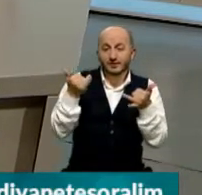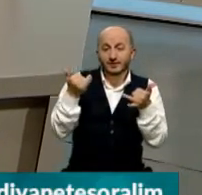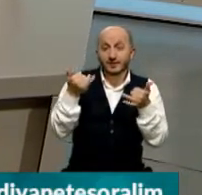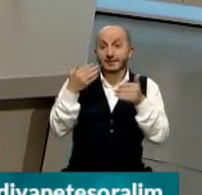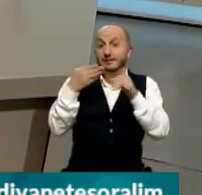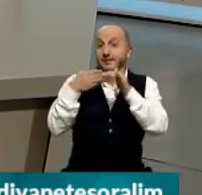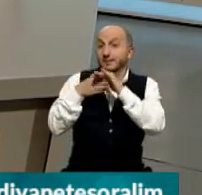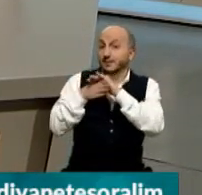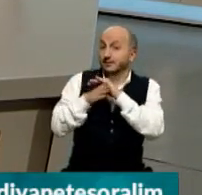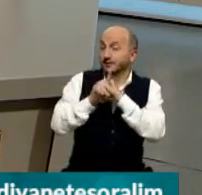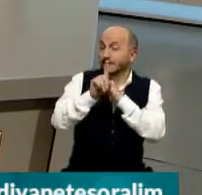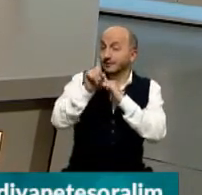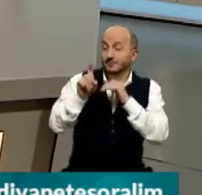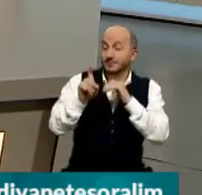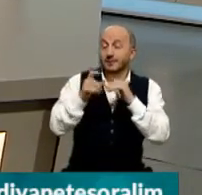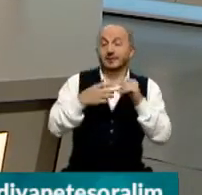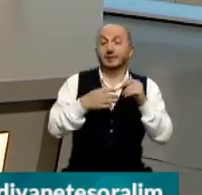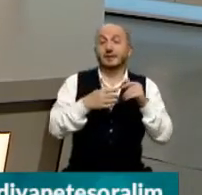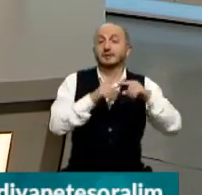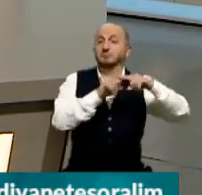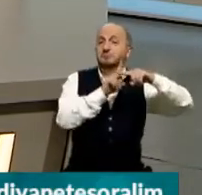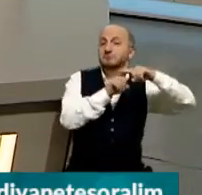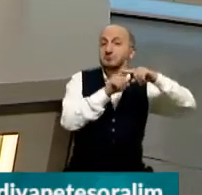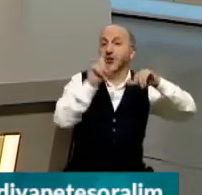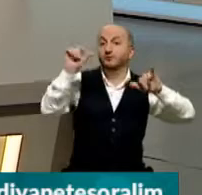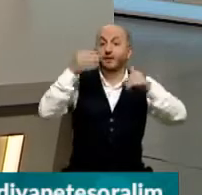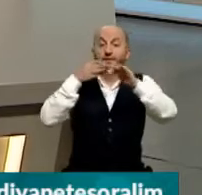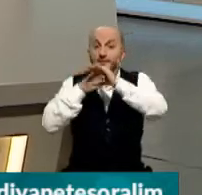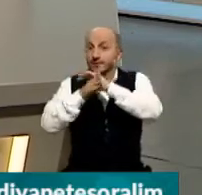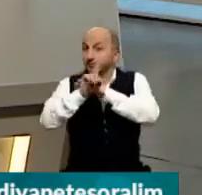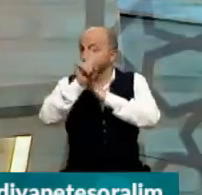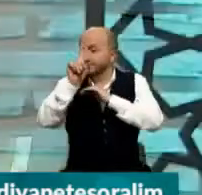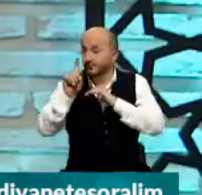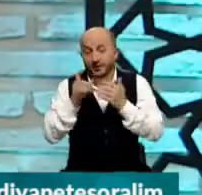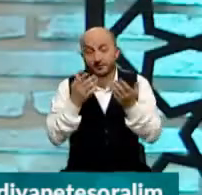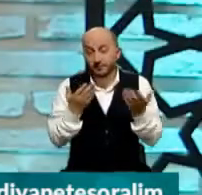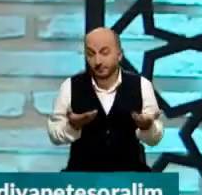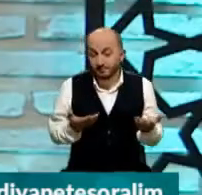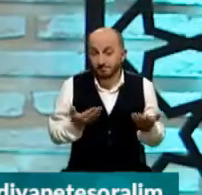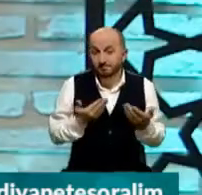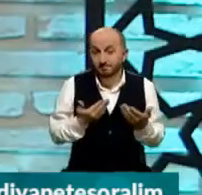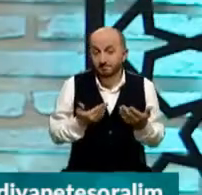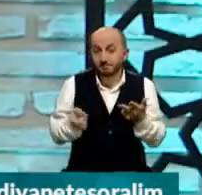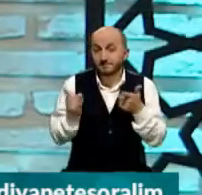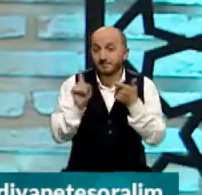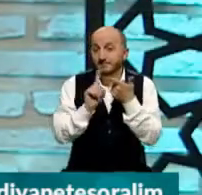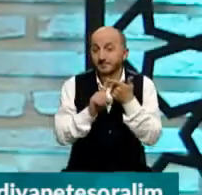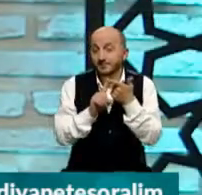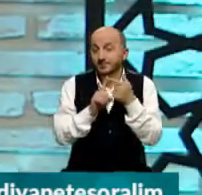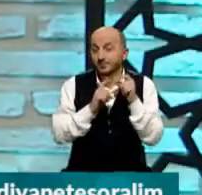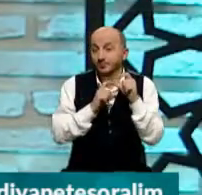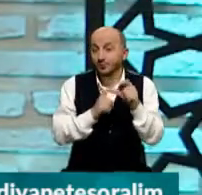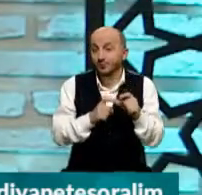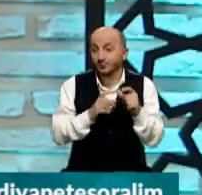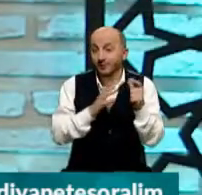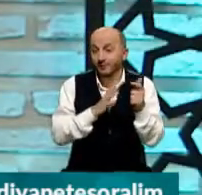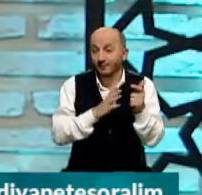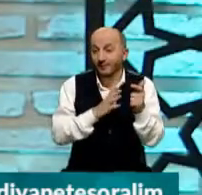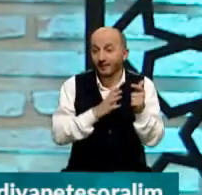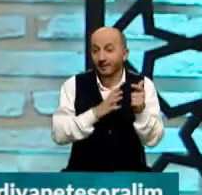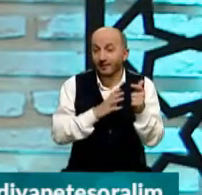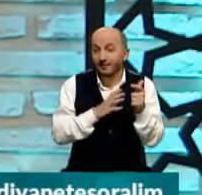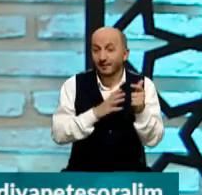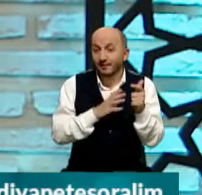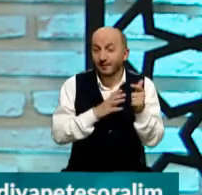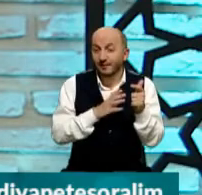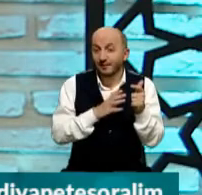gidebilecek mi yani bizim dinimizle? Anladım. Tamam. Soralım inşallah Emine teyze. Bir de bir sorum daha var. Buyurun. Şu